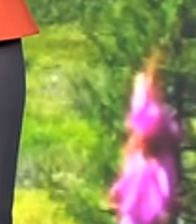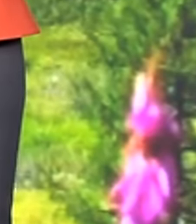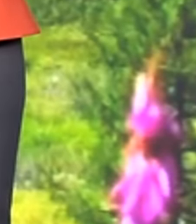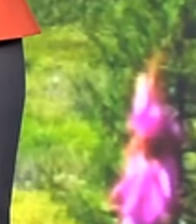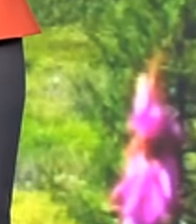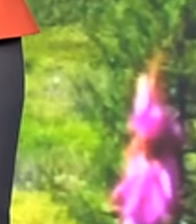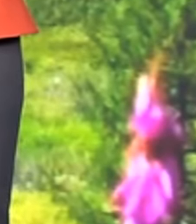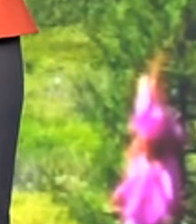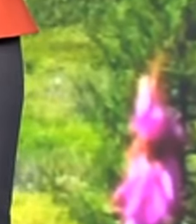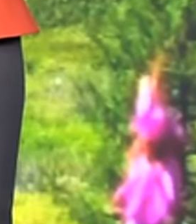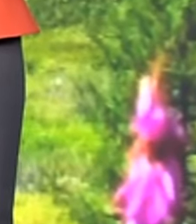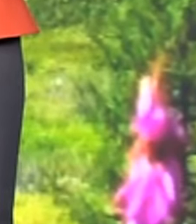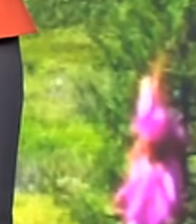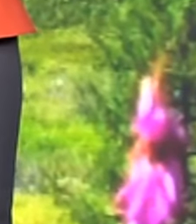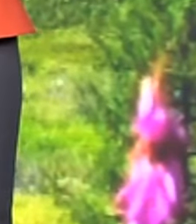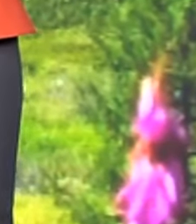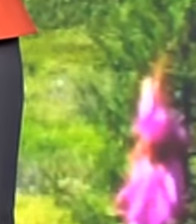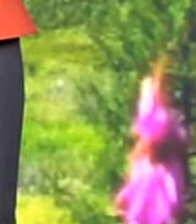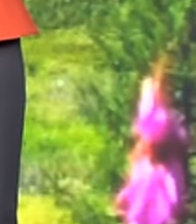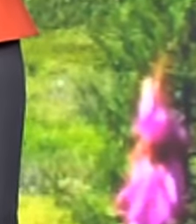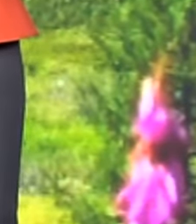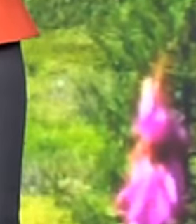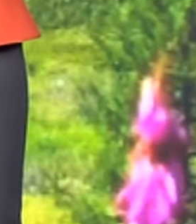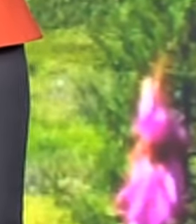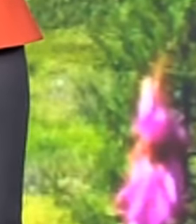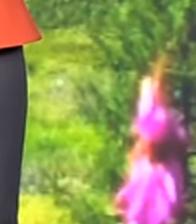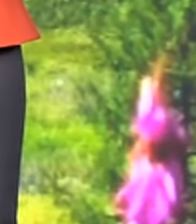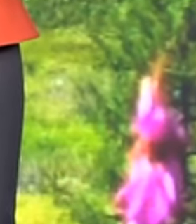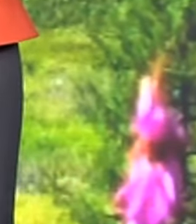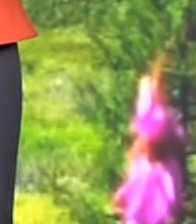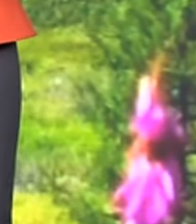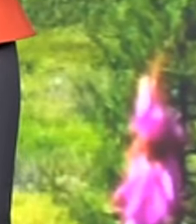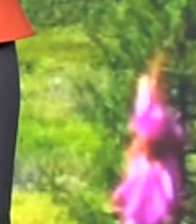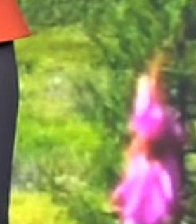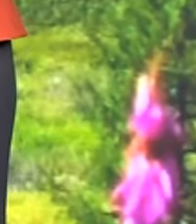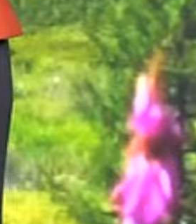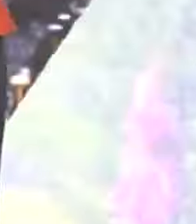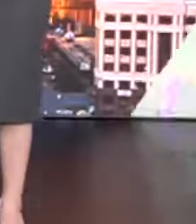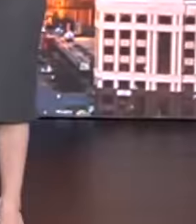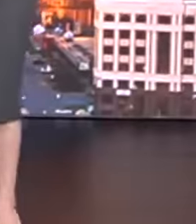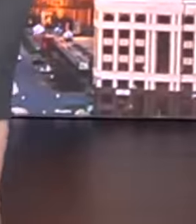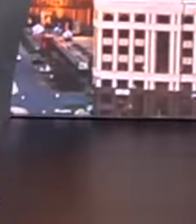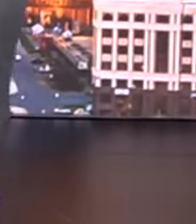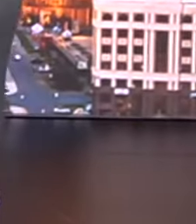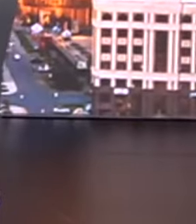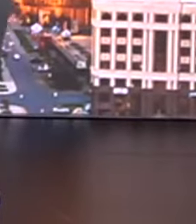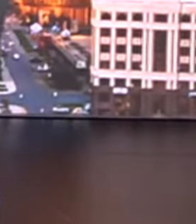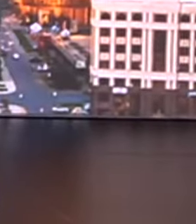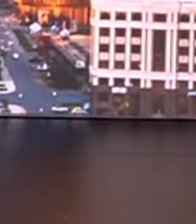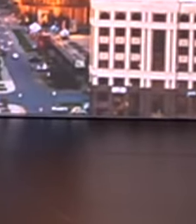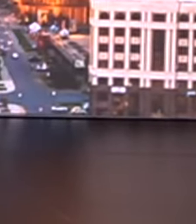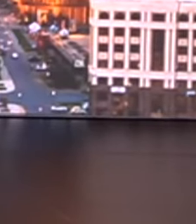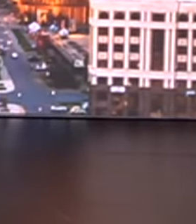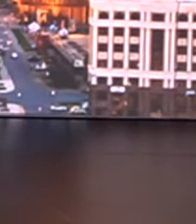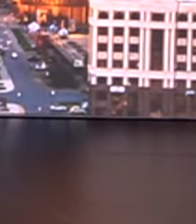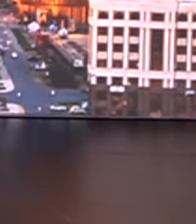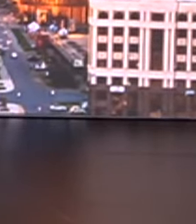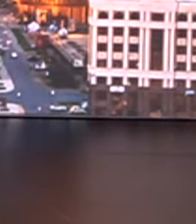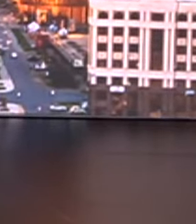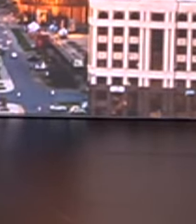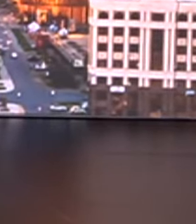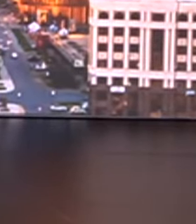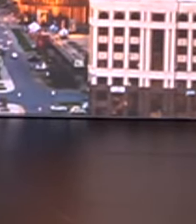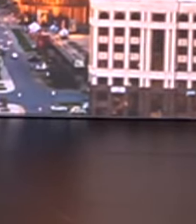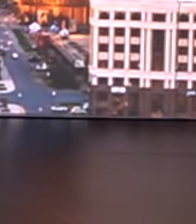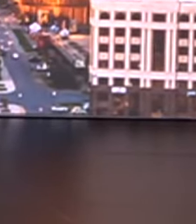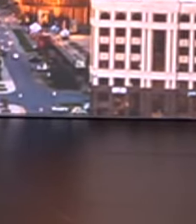Алматы аздап жауын жауады, күндіз 0-28, түнде 20 градус жоғары болады. Астанада жауын шашын, ауа температурасы күндіз